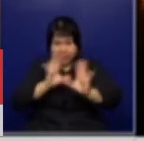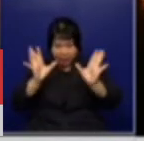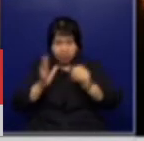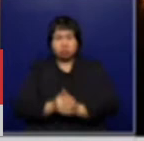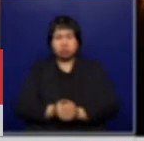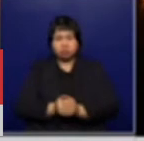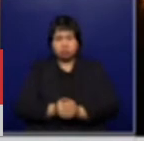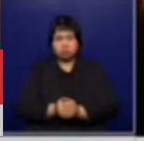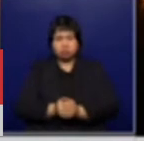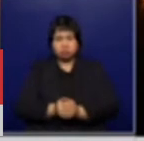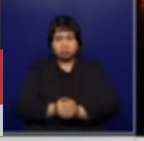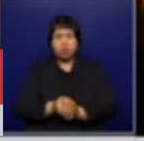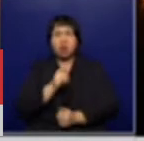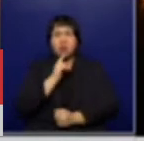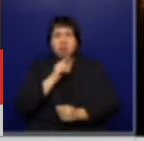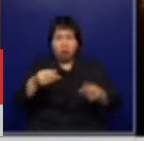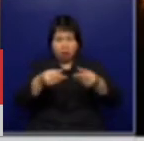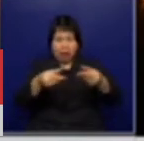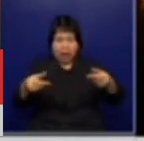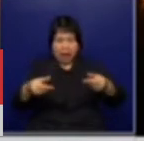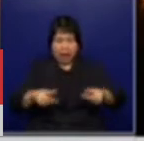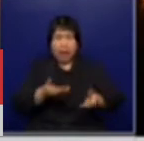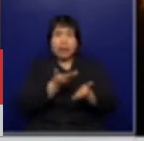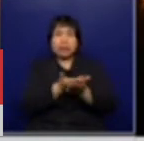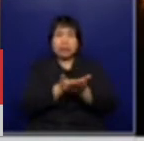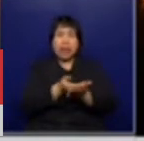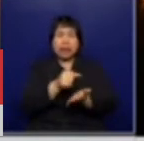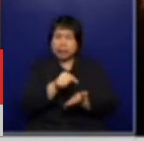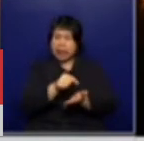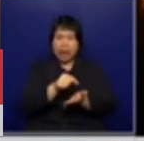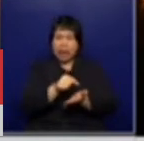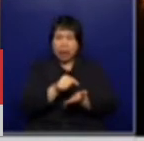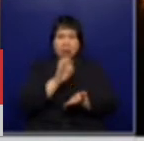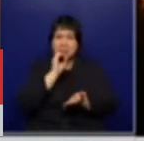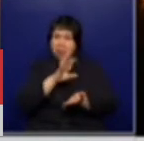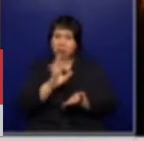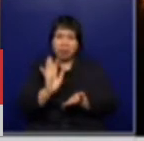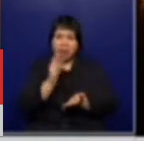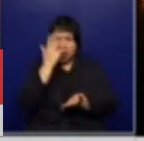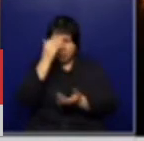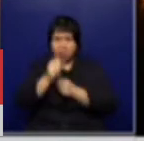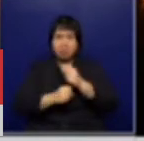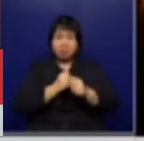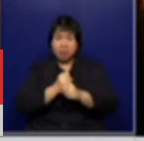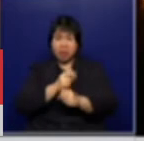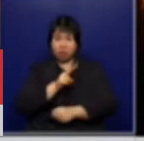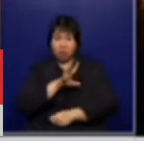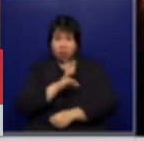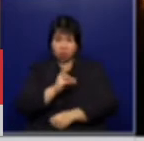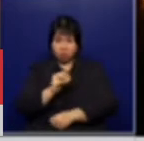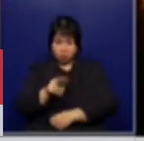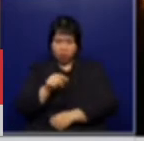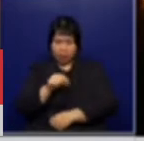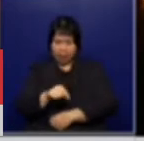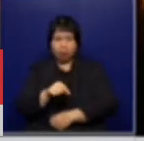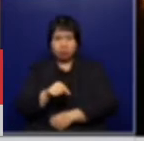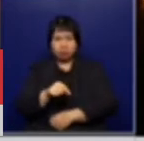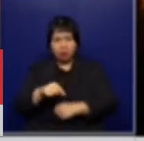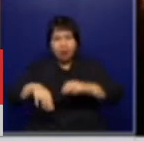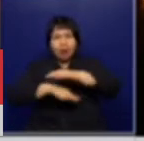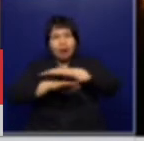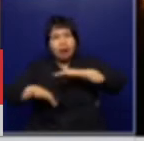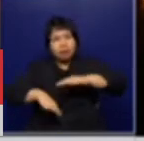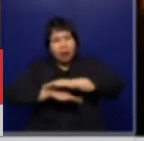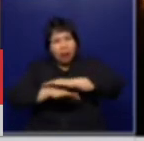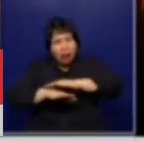ถแสดงความเห็นต่อรายงานการเงินของกองทุนประชารัฐในปีงบประมาณ2562ได้เนื่องจากไม่สามารถหาหลักฐาน